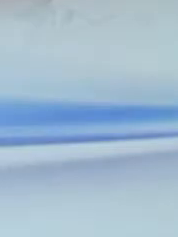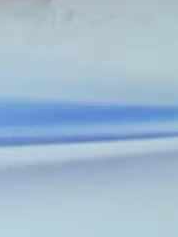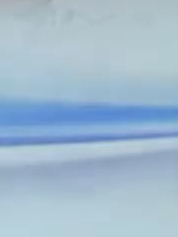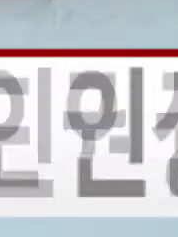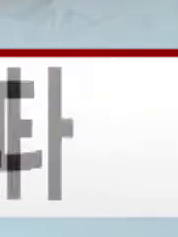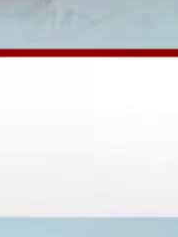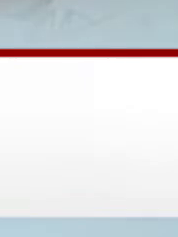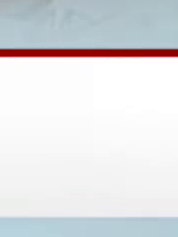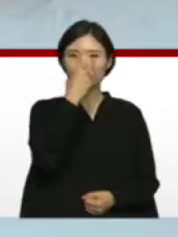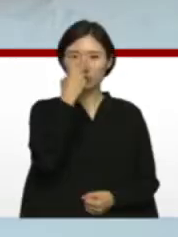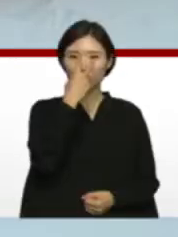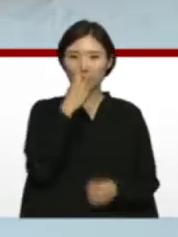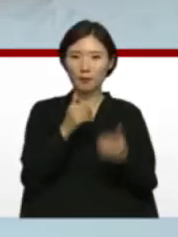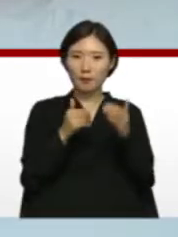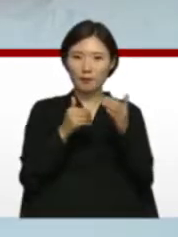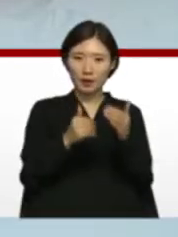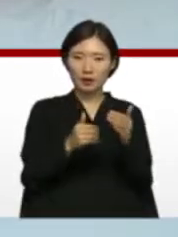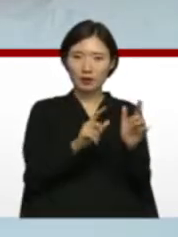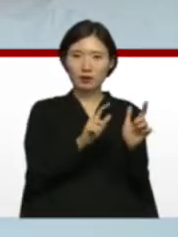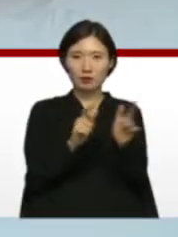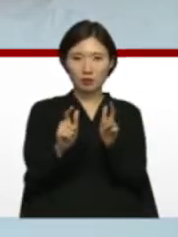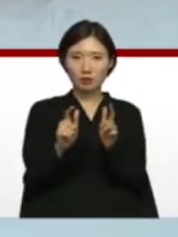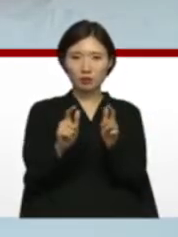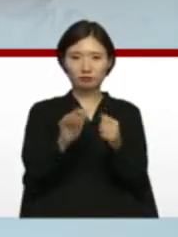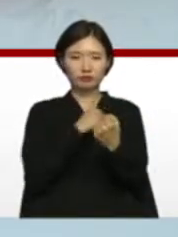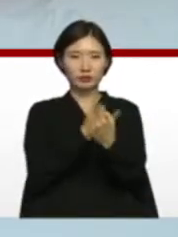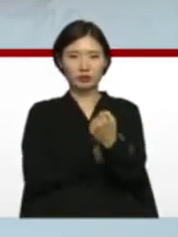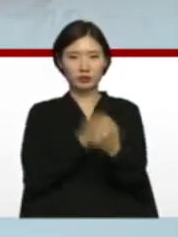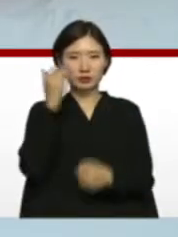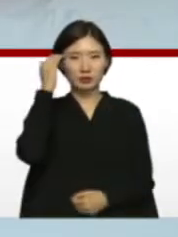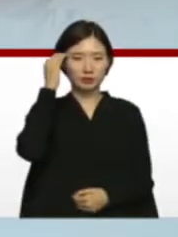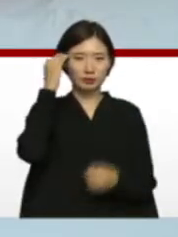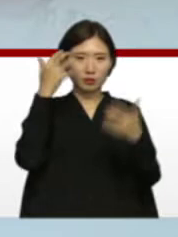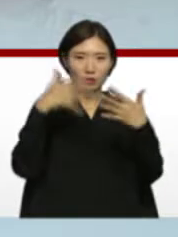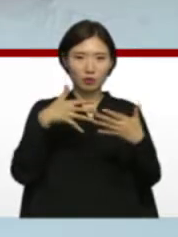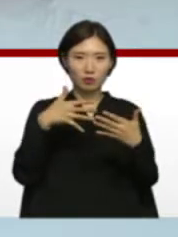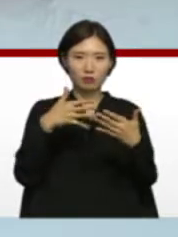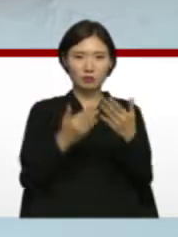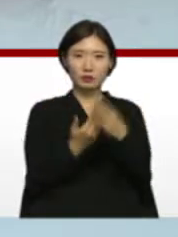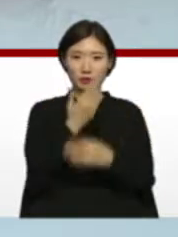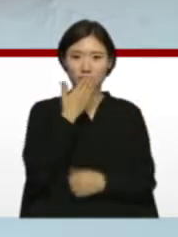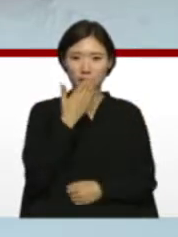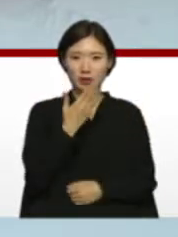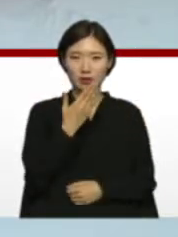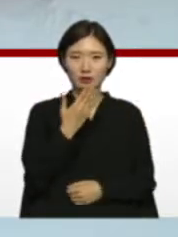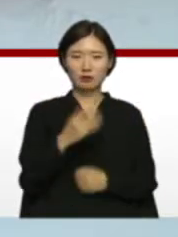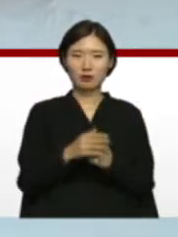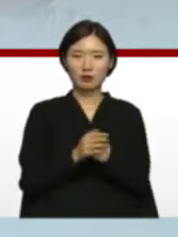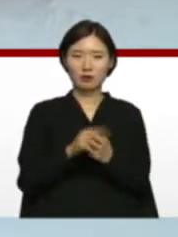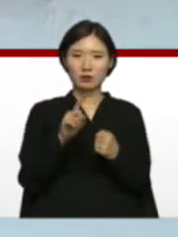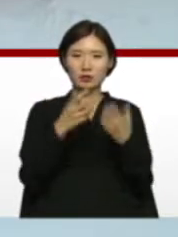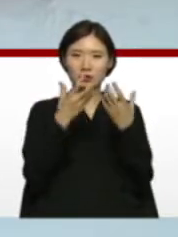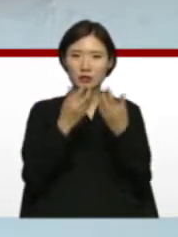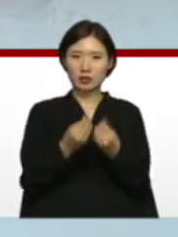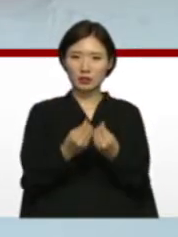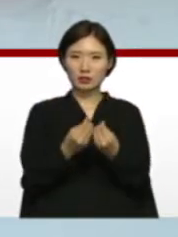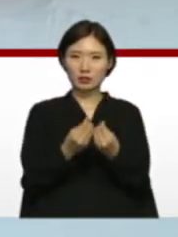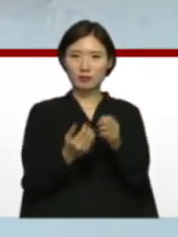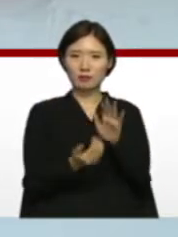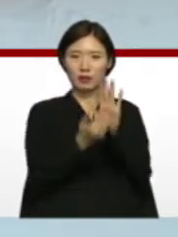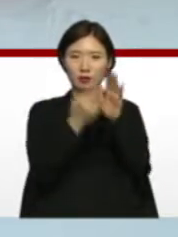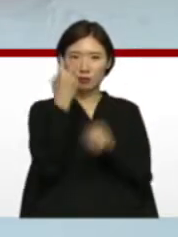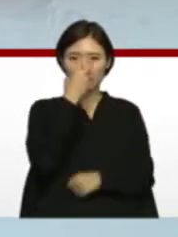경찰의 수사 나 조사 과정에서 각종 인권 침해 요소가 발생할 수도 있는데요 이 같은 사례를 방지하기 고